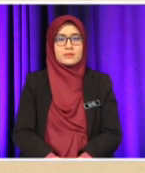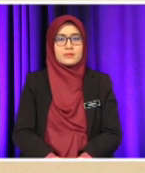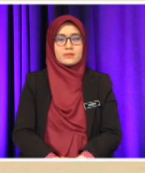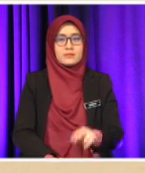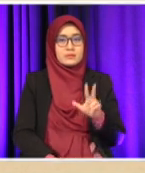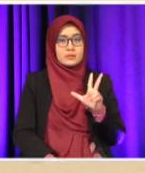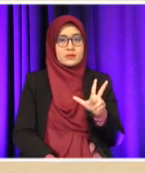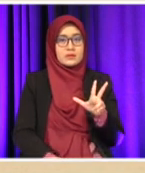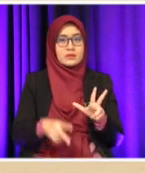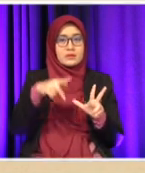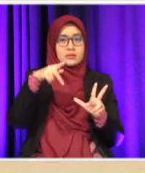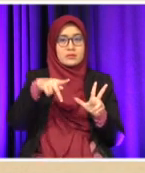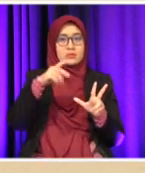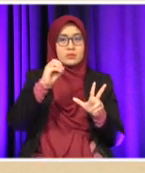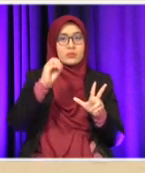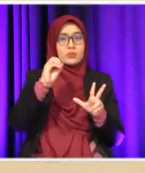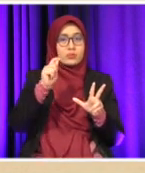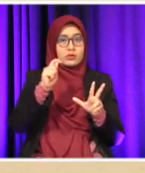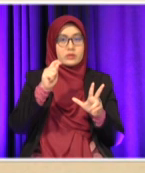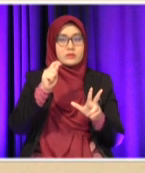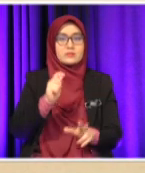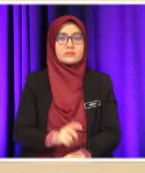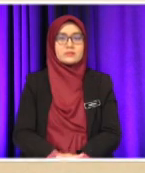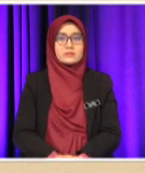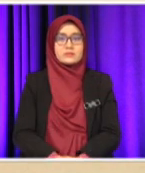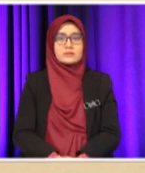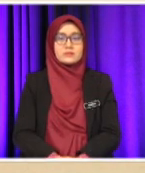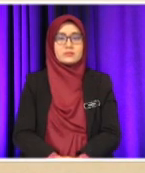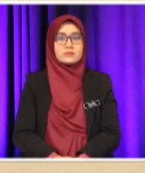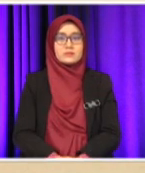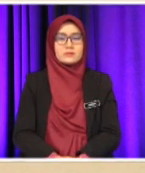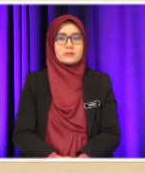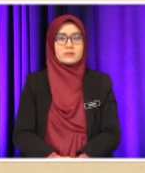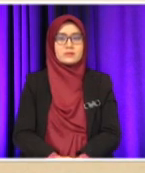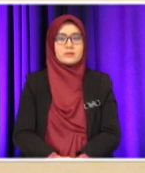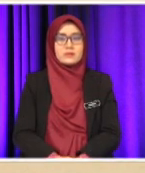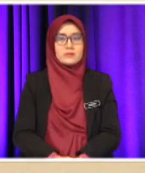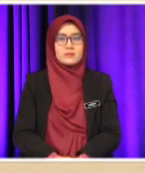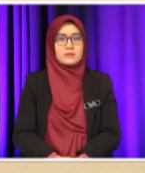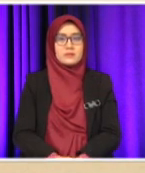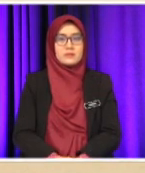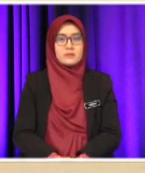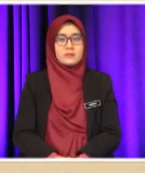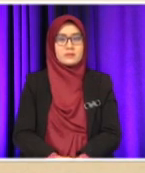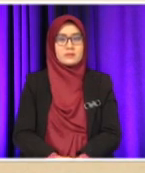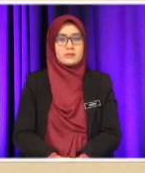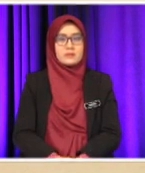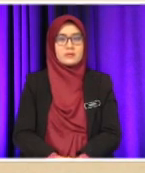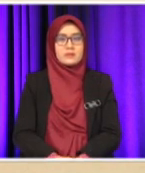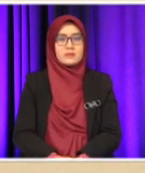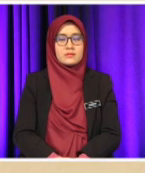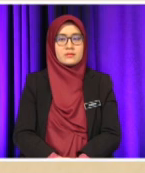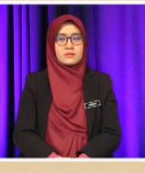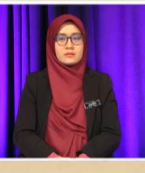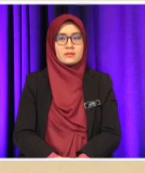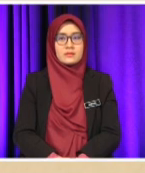pot dimasukkan dalam bekas bekas kecil Biasanya kalau dalam di kedaium tidak siapkan masuk dalam tubuh dan terus